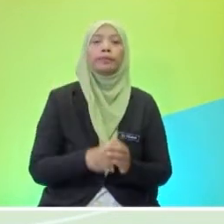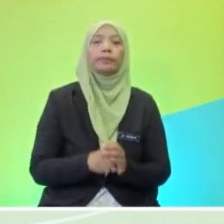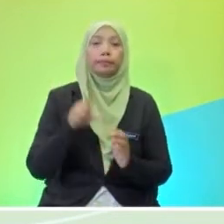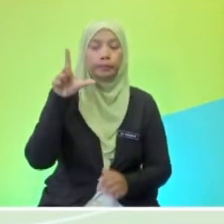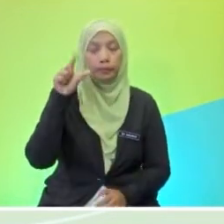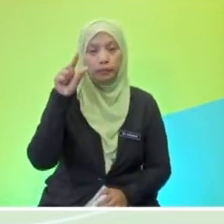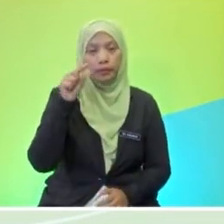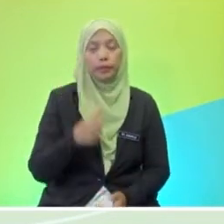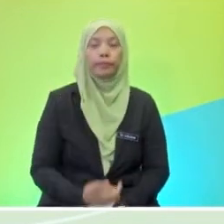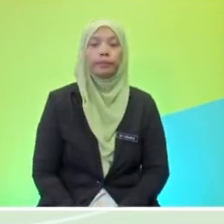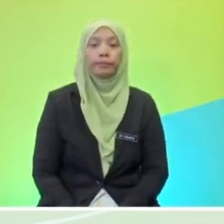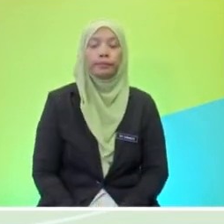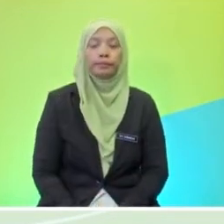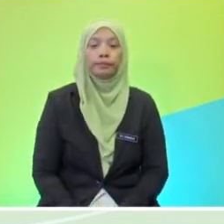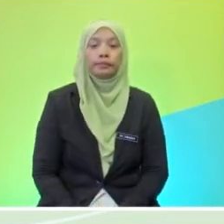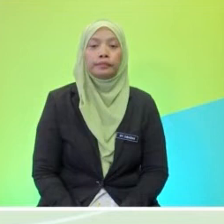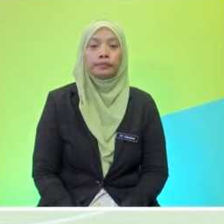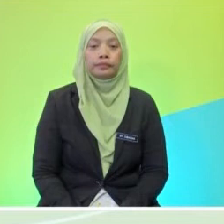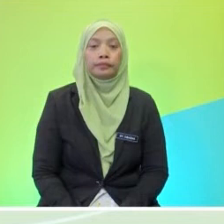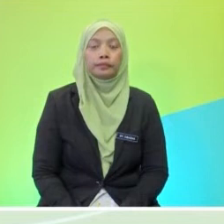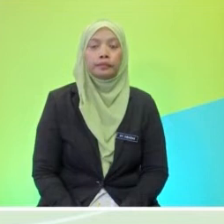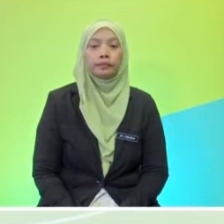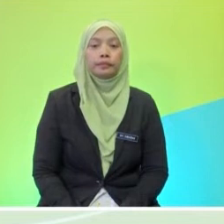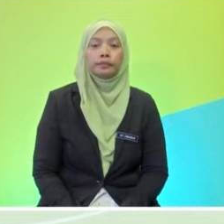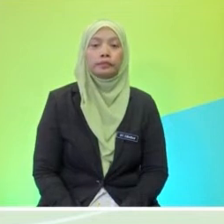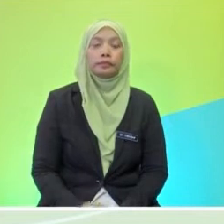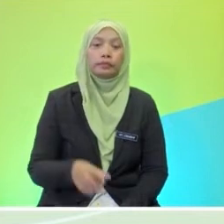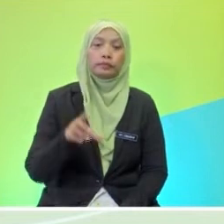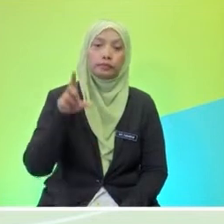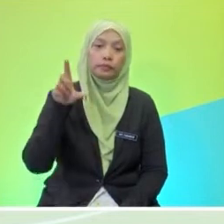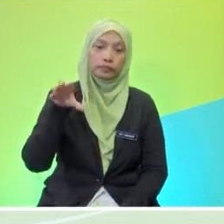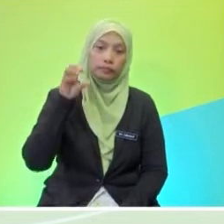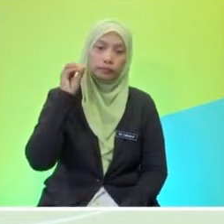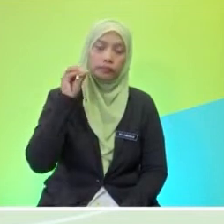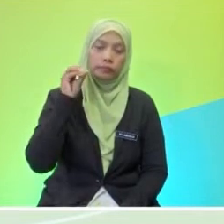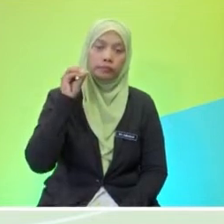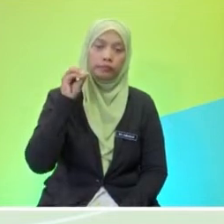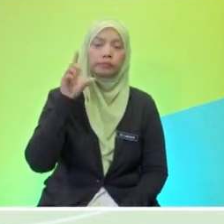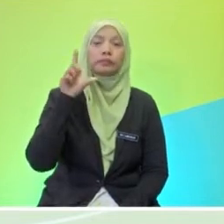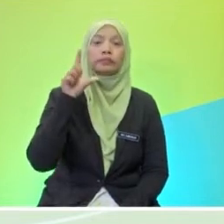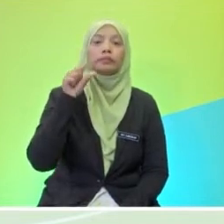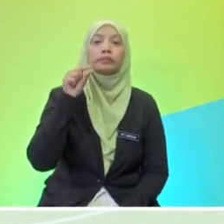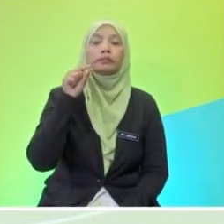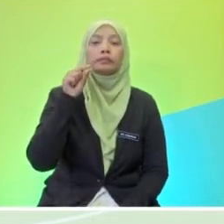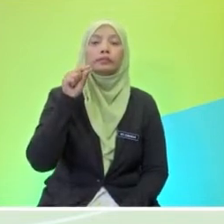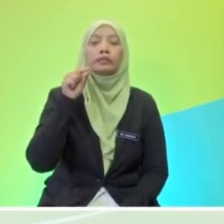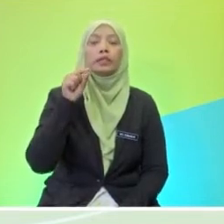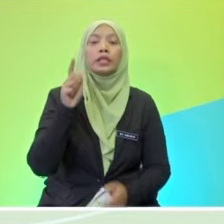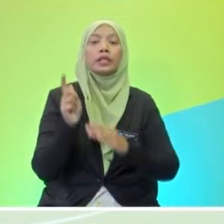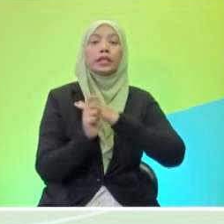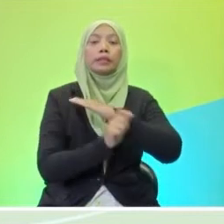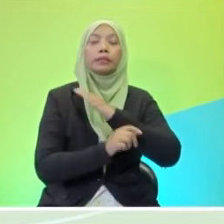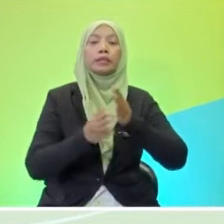pada ruang yang disediakan Oke kutipan bekas sisa pepejadi tepi-tepi jalan Oke